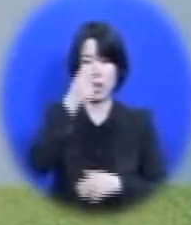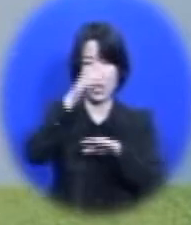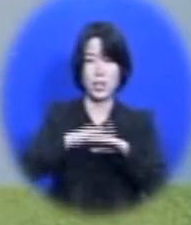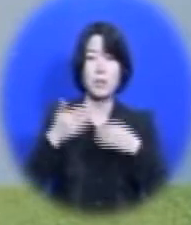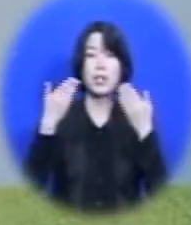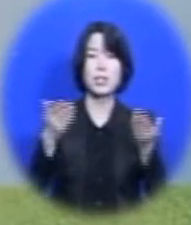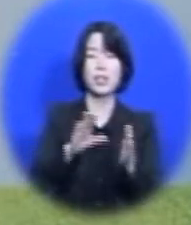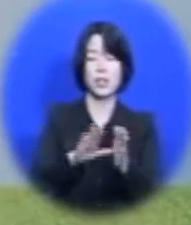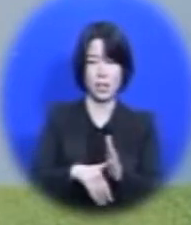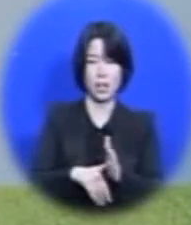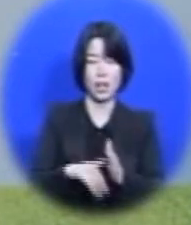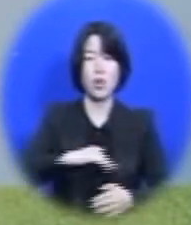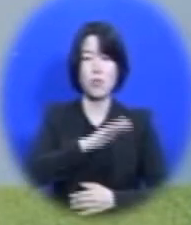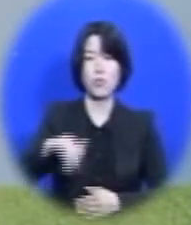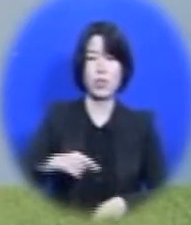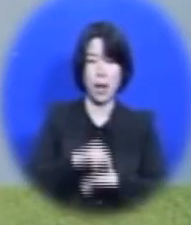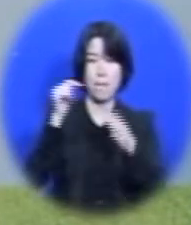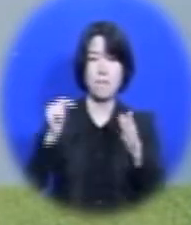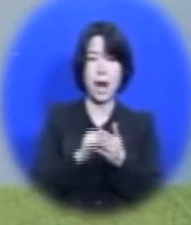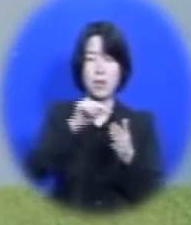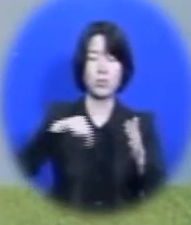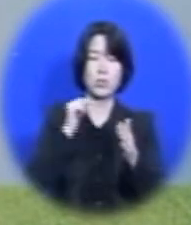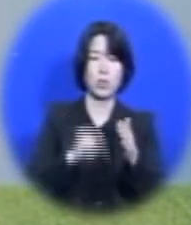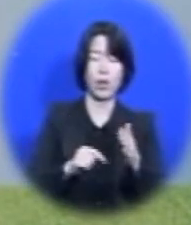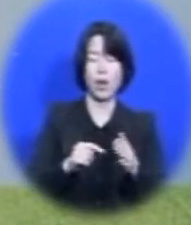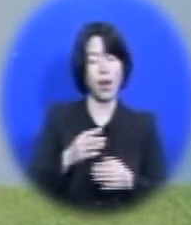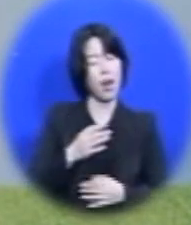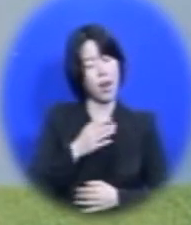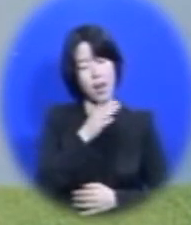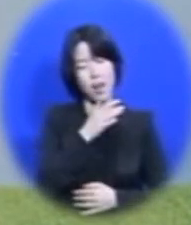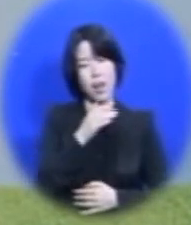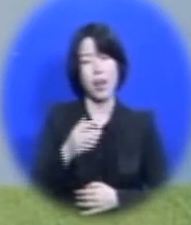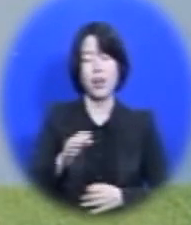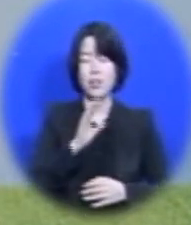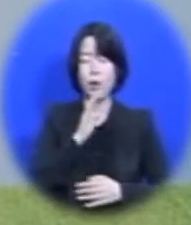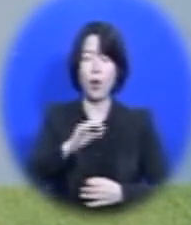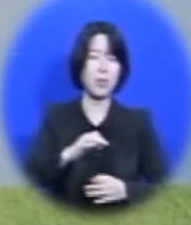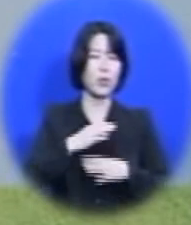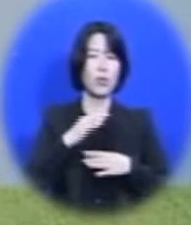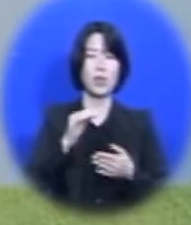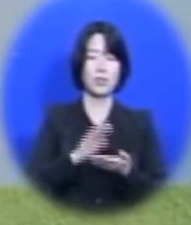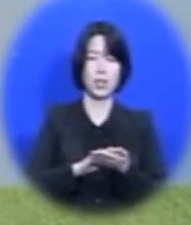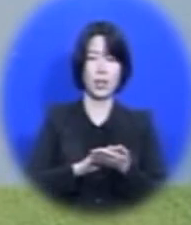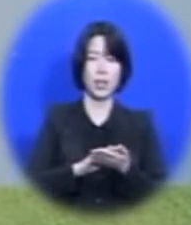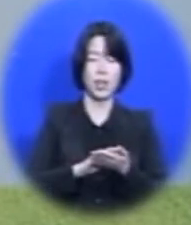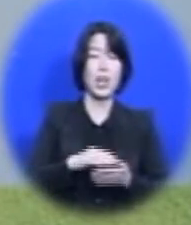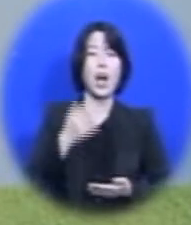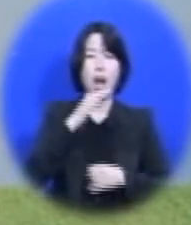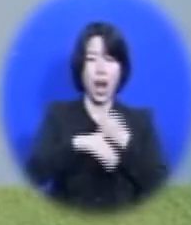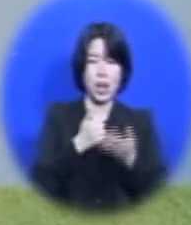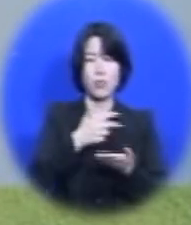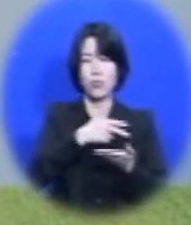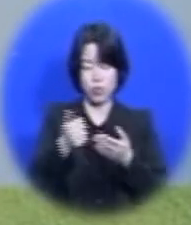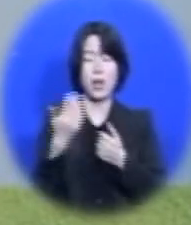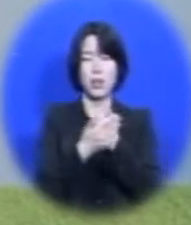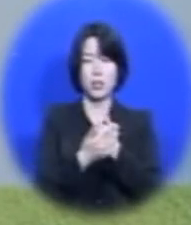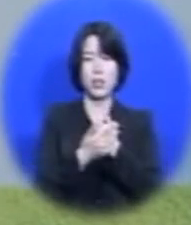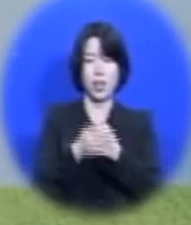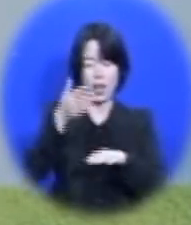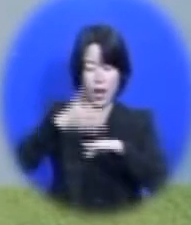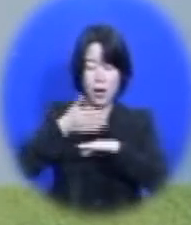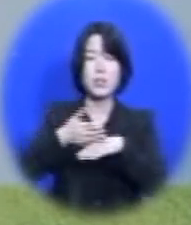때 우리의 마음속에 야 너무나 놀랐구나. 하나님 주님의 은혜에 너무 감사합니다.